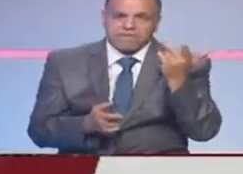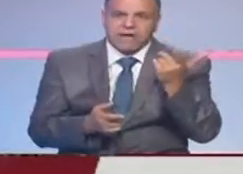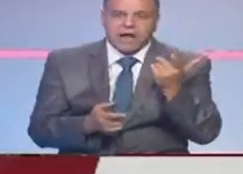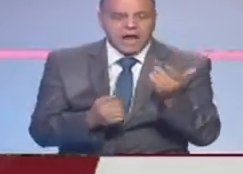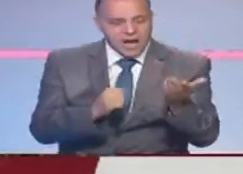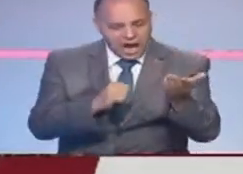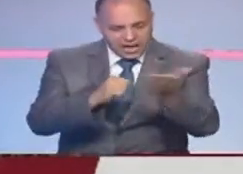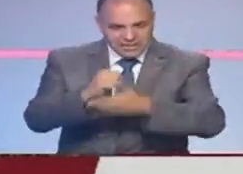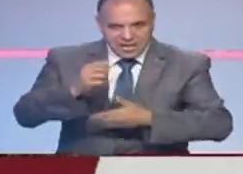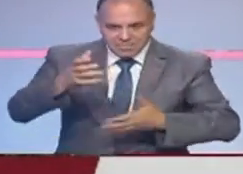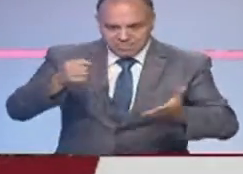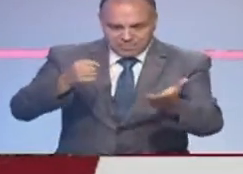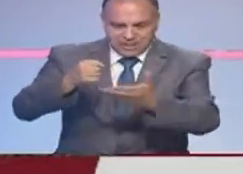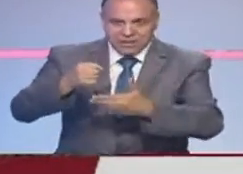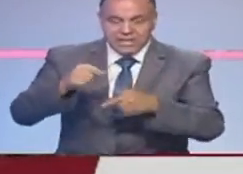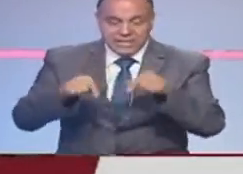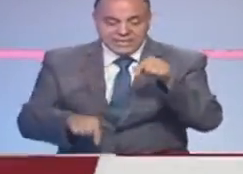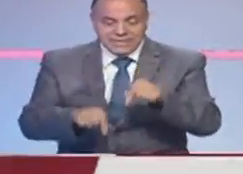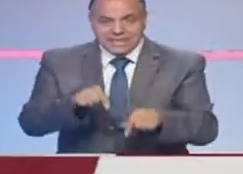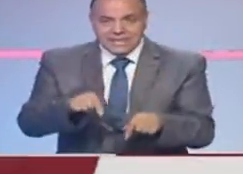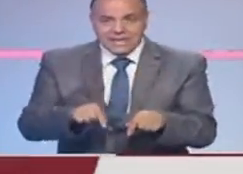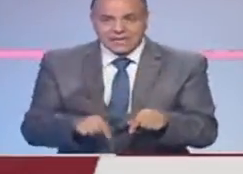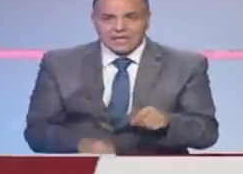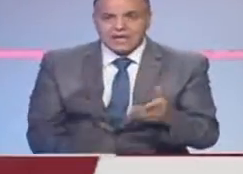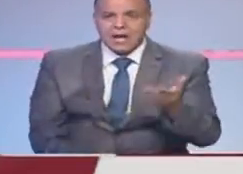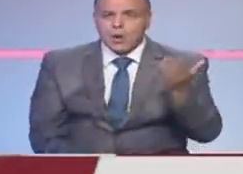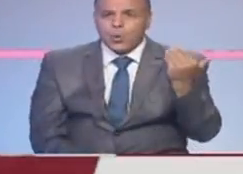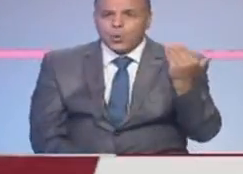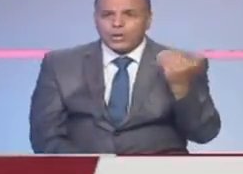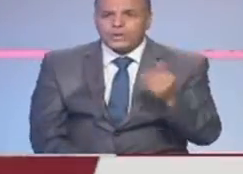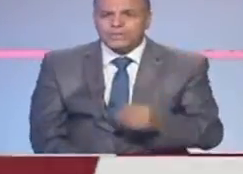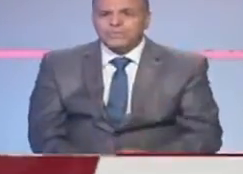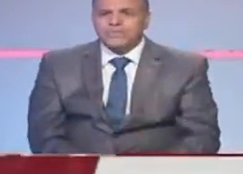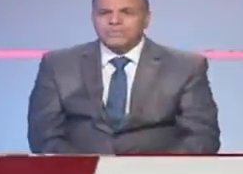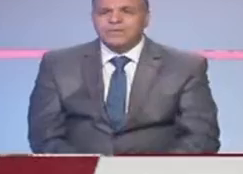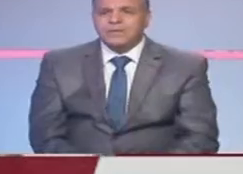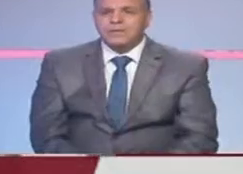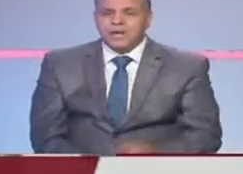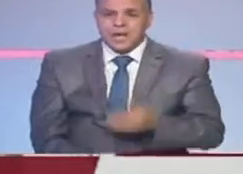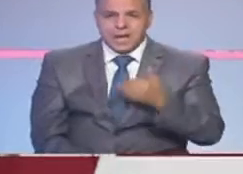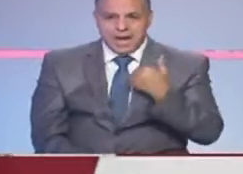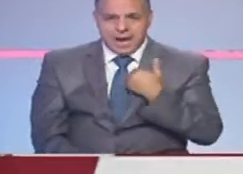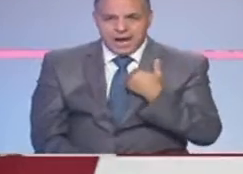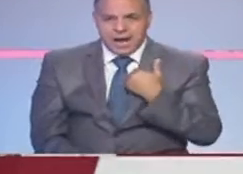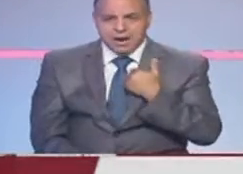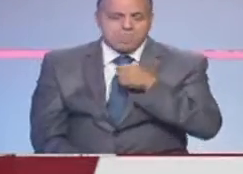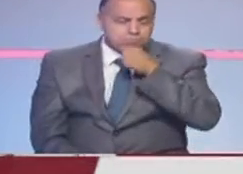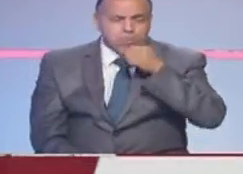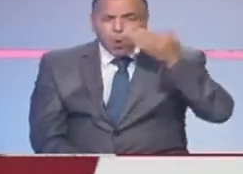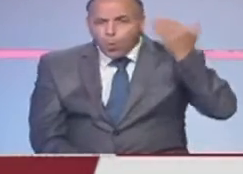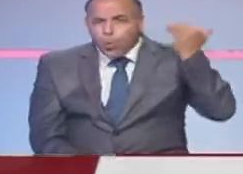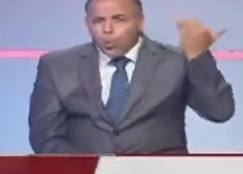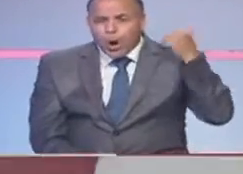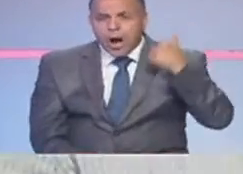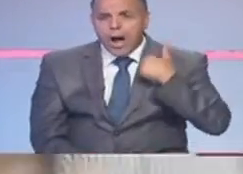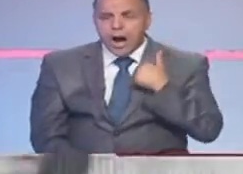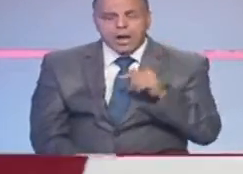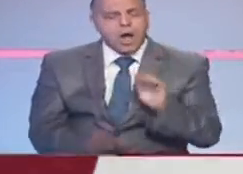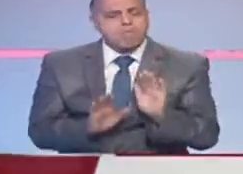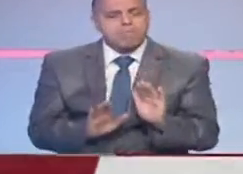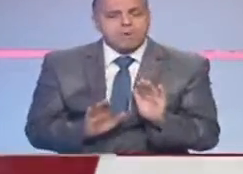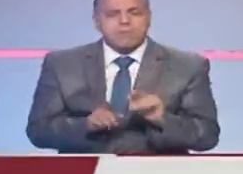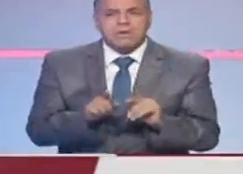الحصاد هديه زراعي هاي اقول لك يعني هاديك